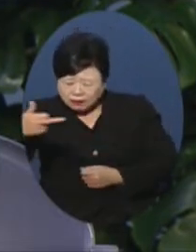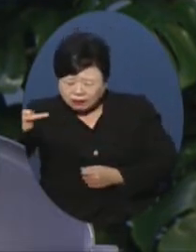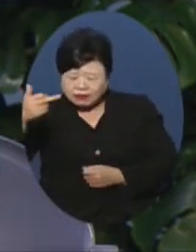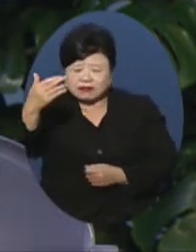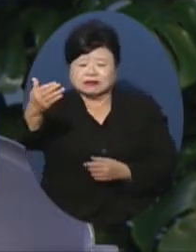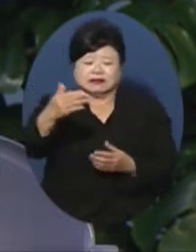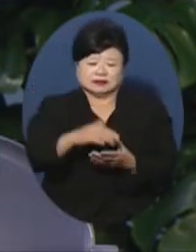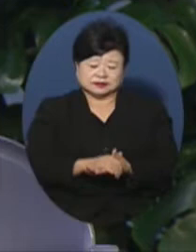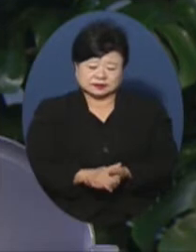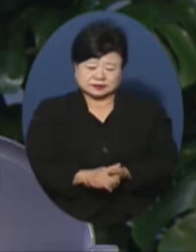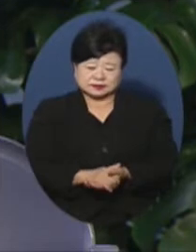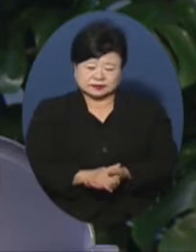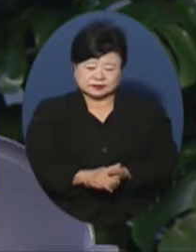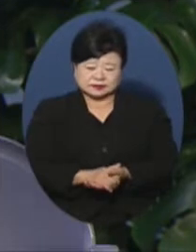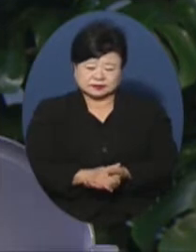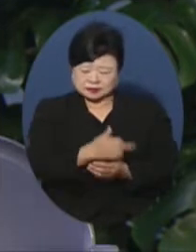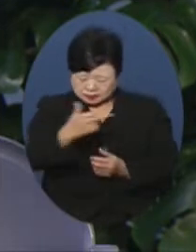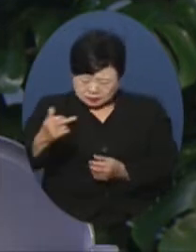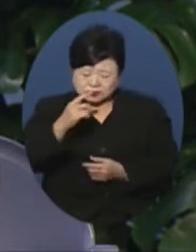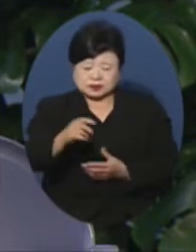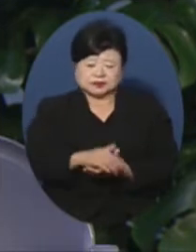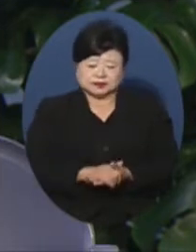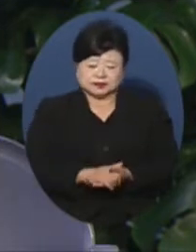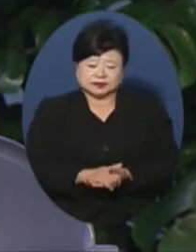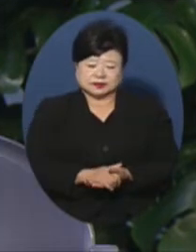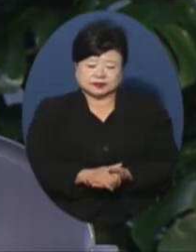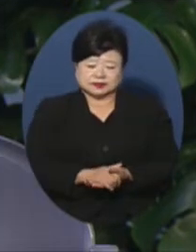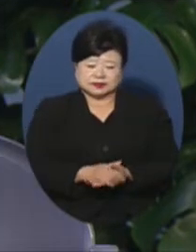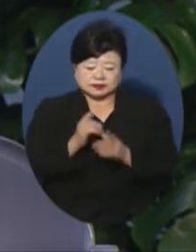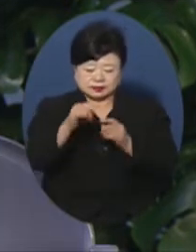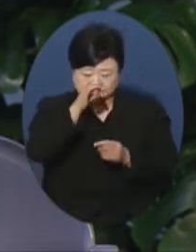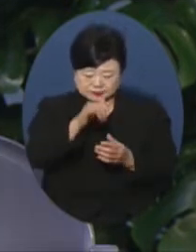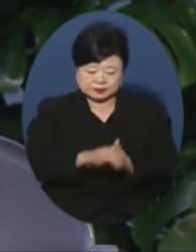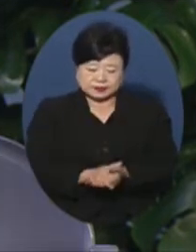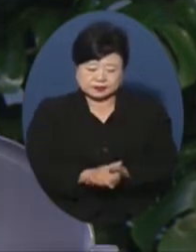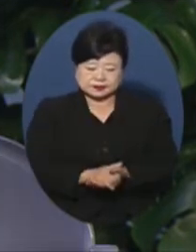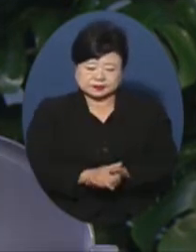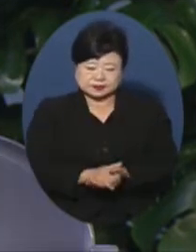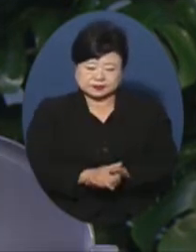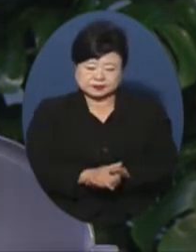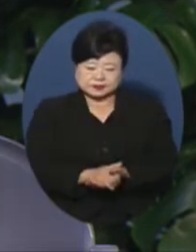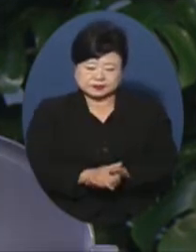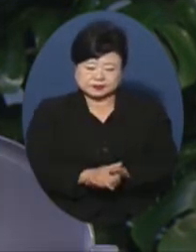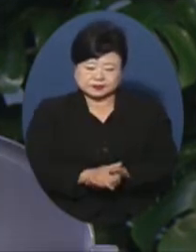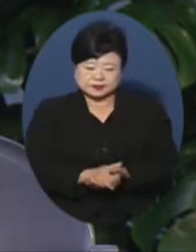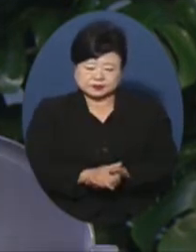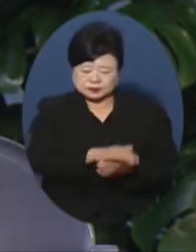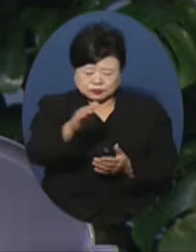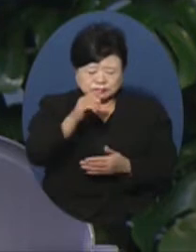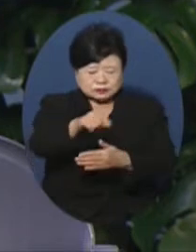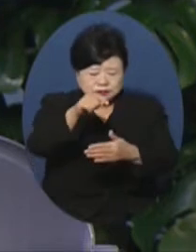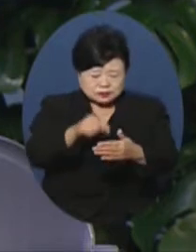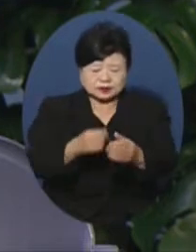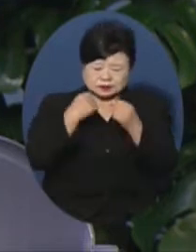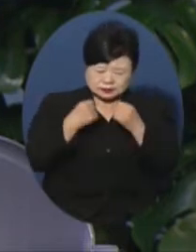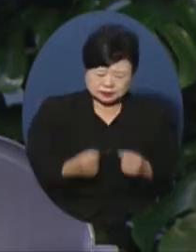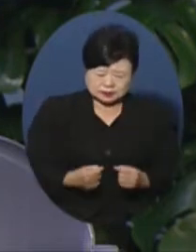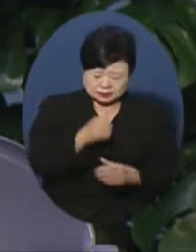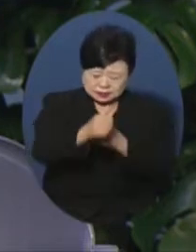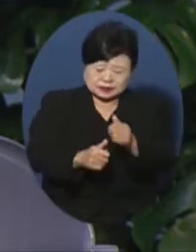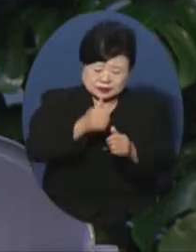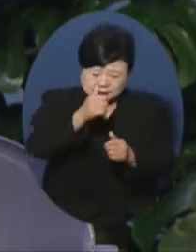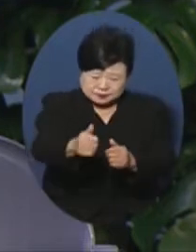세상에 있는 자보다 크시기 때문이라고 말씀하고 있습니다. 우리 안에